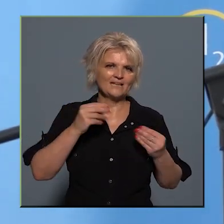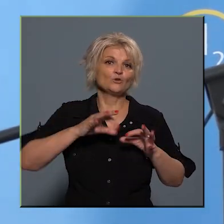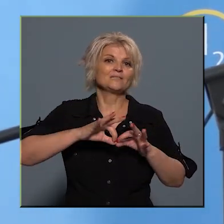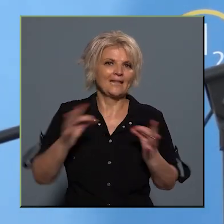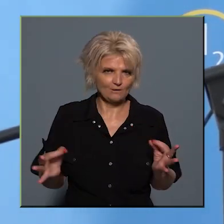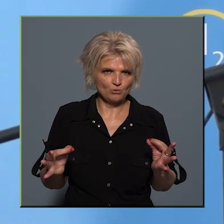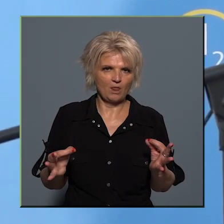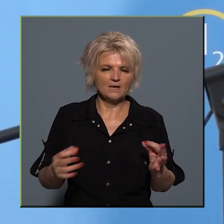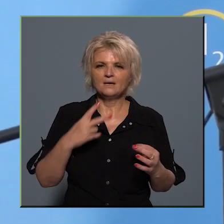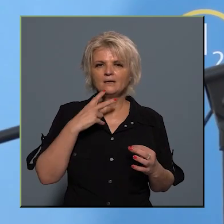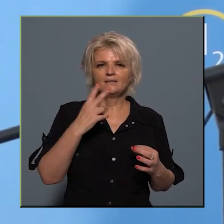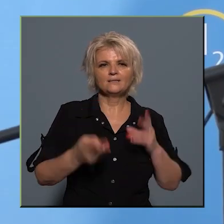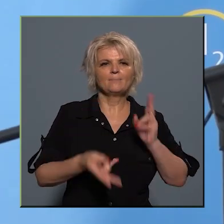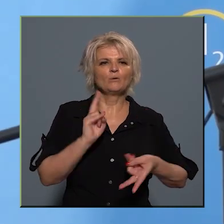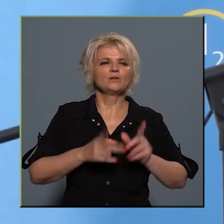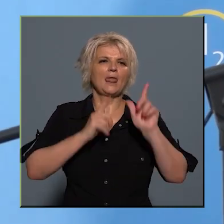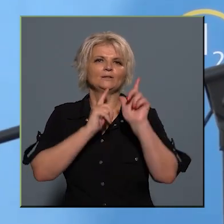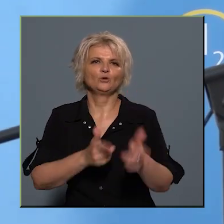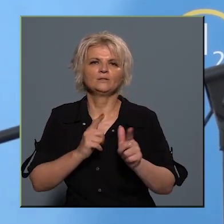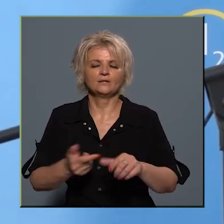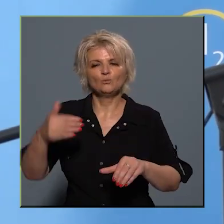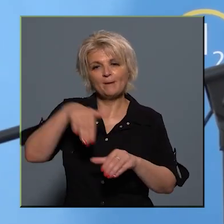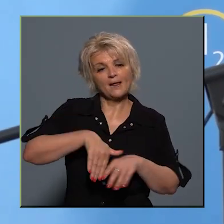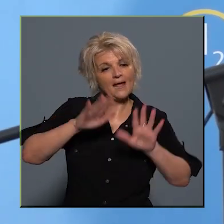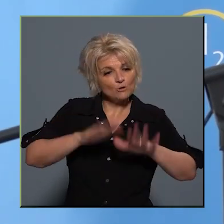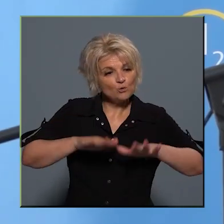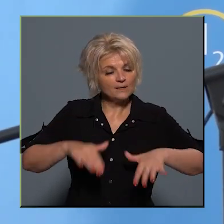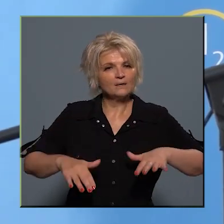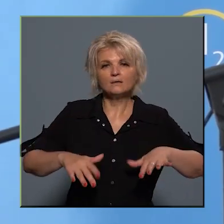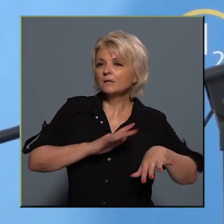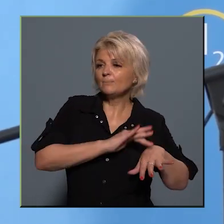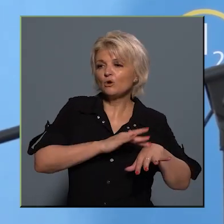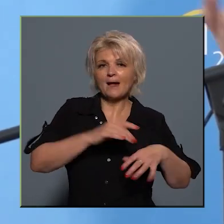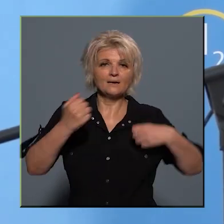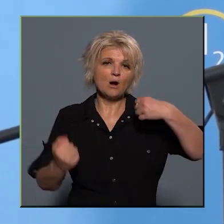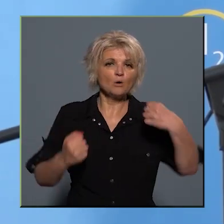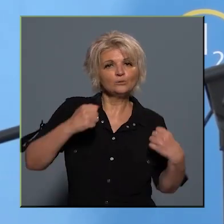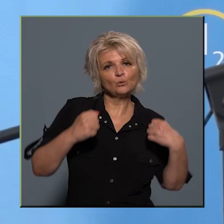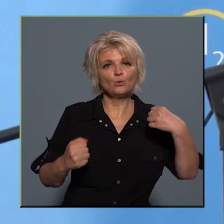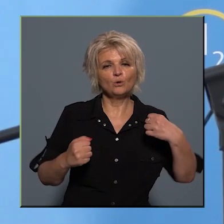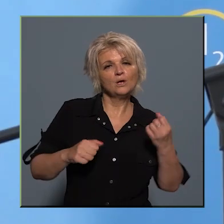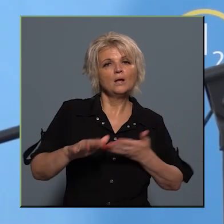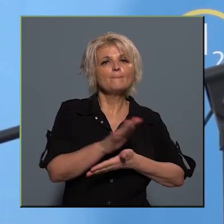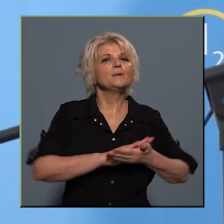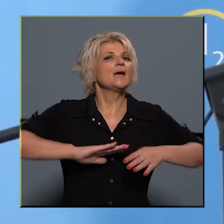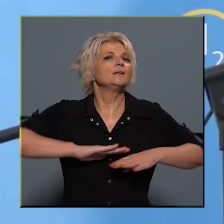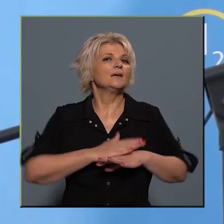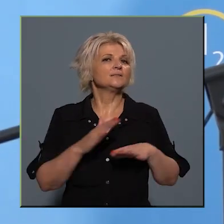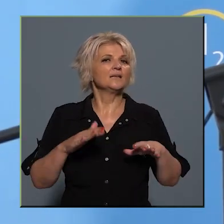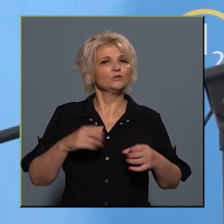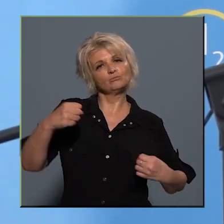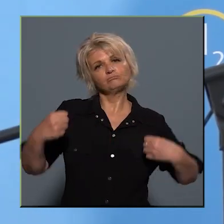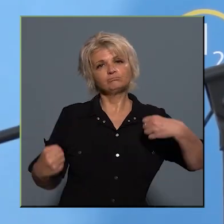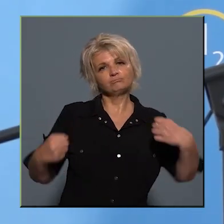a lehetőségét, hogy lehet tölteni, üljön be, érezze az érzést ennek az autónak, vagy ennek a teherautónak, vagy személyautónak, hogy